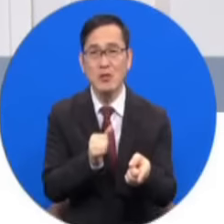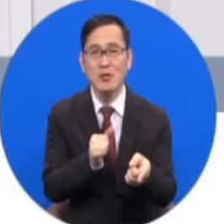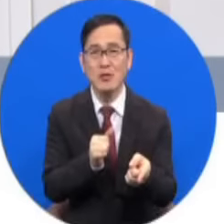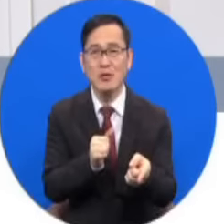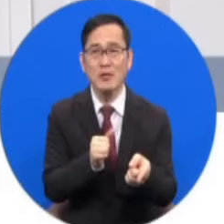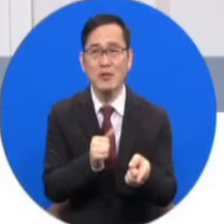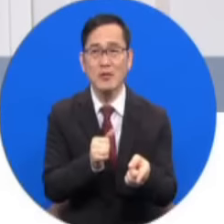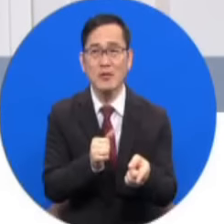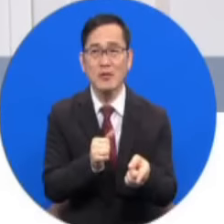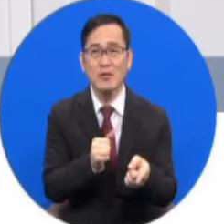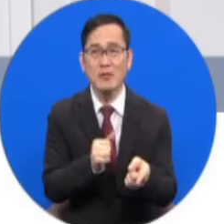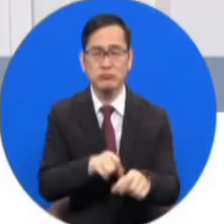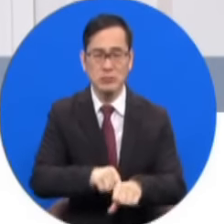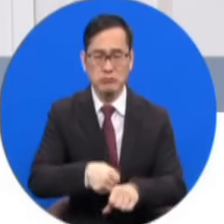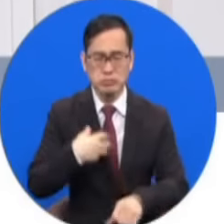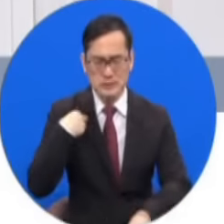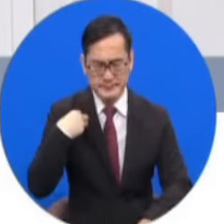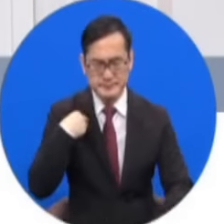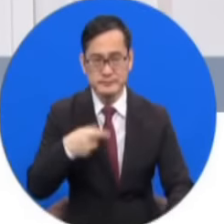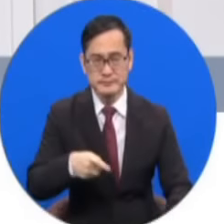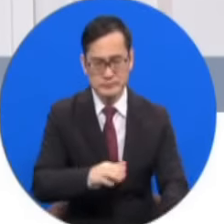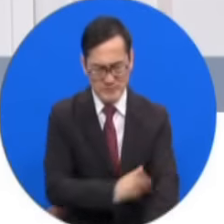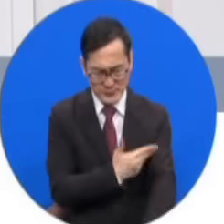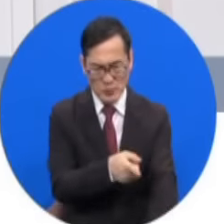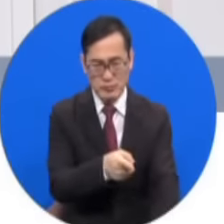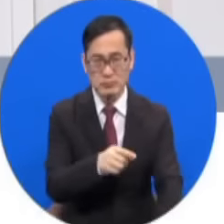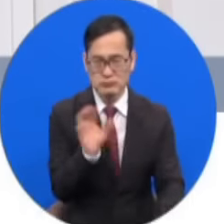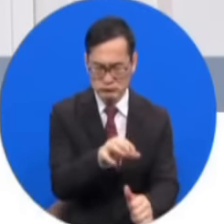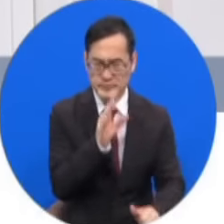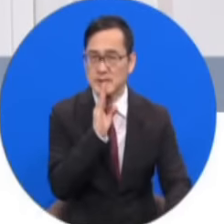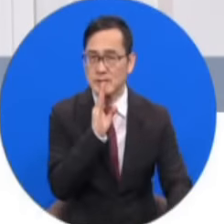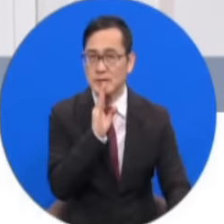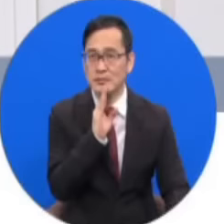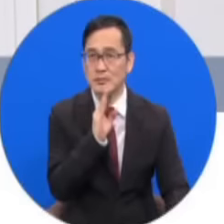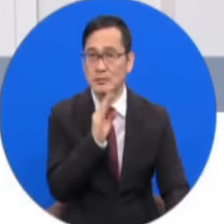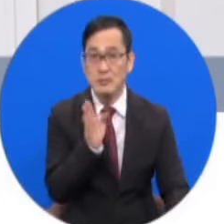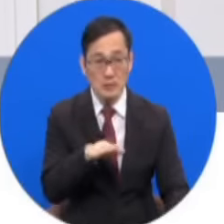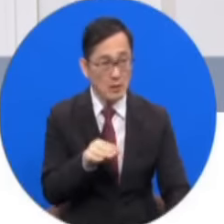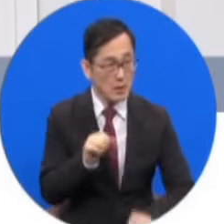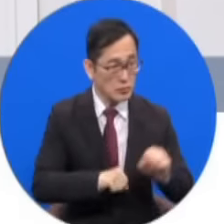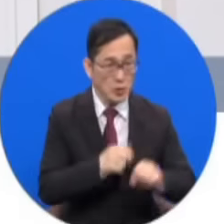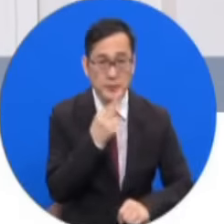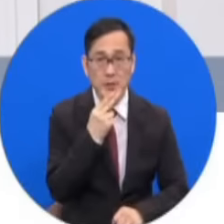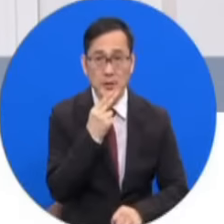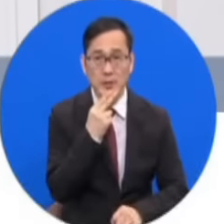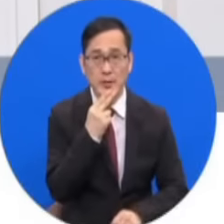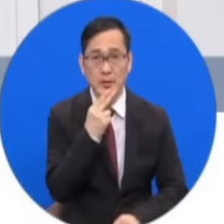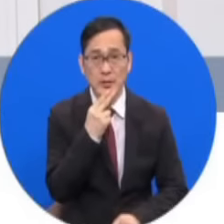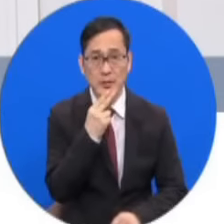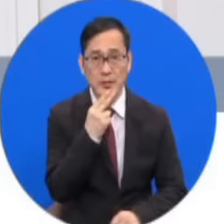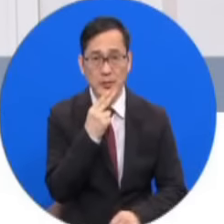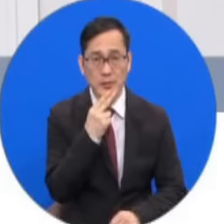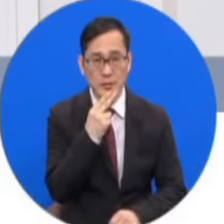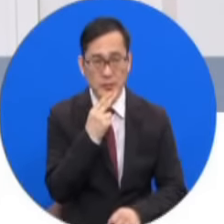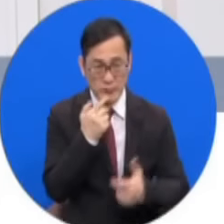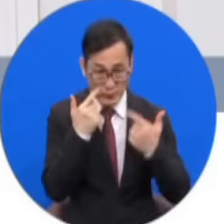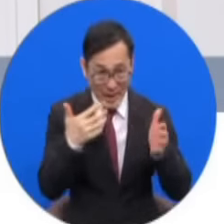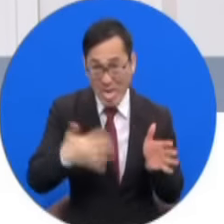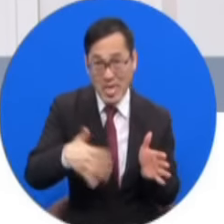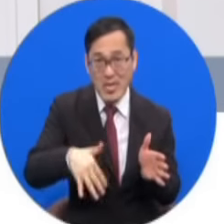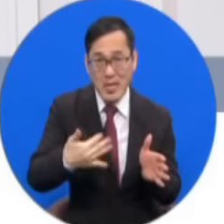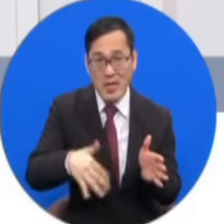대통령의 딸이라고 하더라도 책임을 질 부분은 져야 된다라고 생각을 합니다만 하지 않은 일 또는 했다라고 아직 명확하게 드러나지 않은